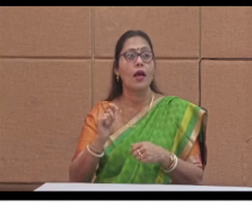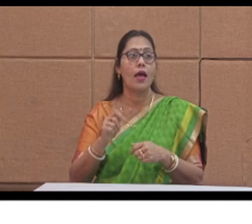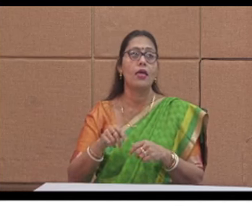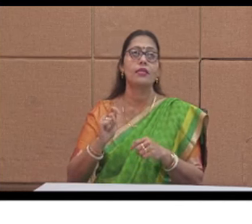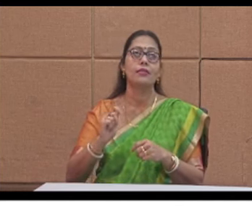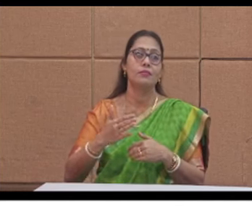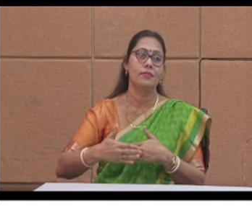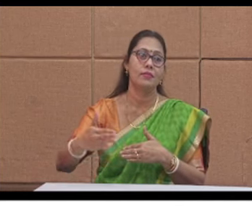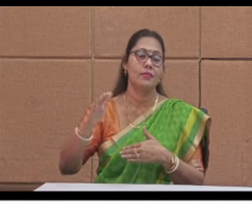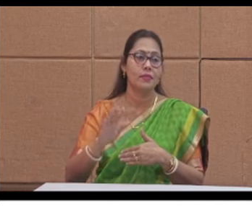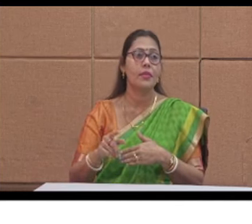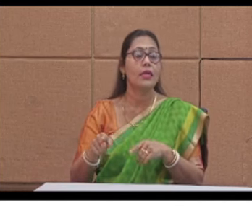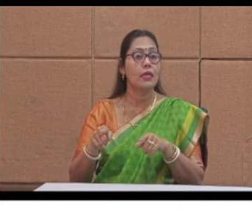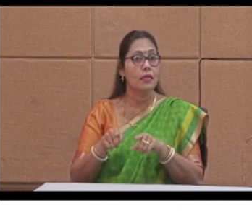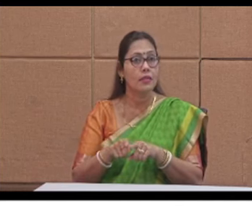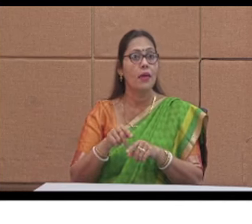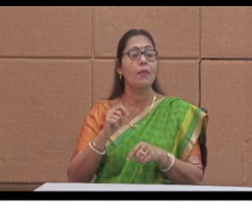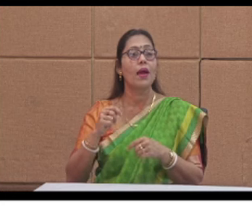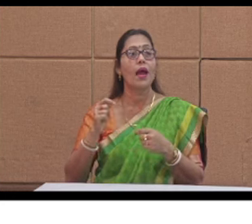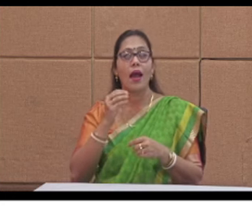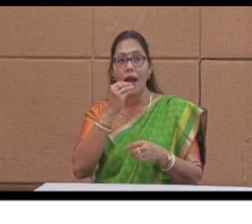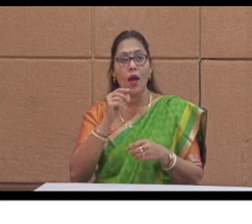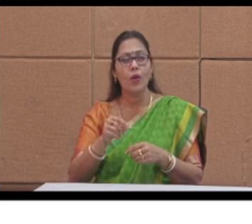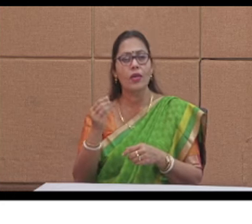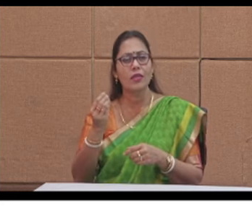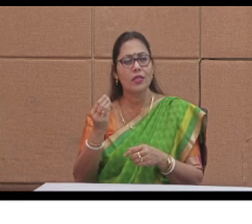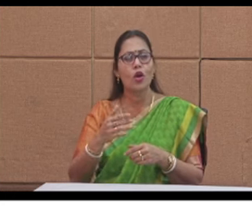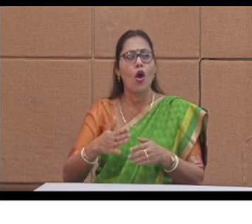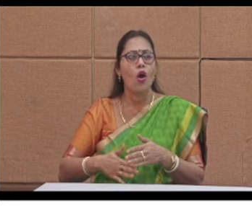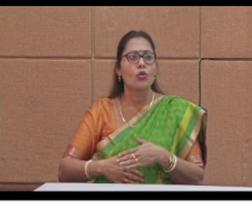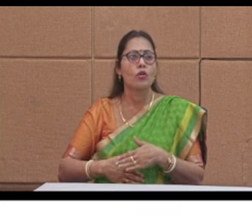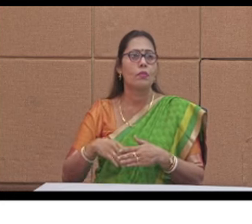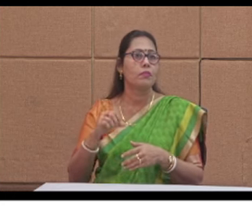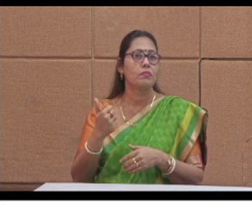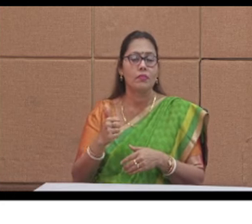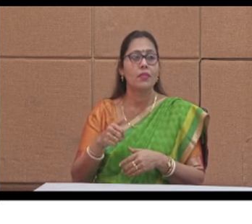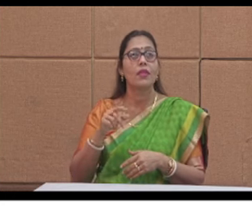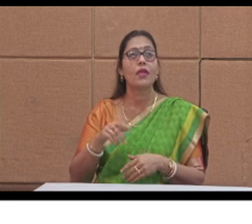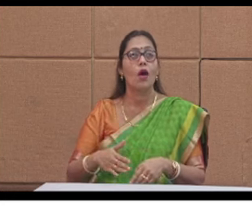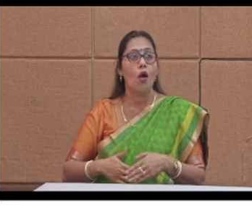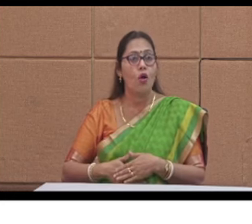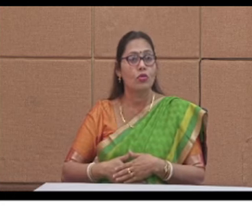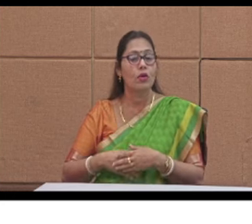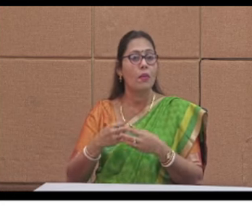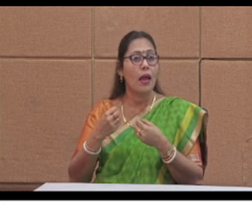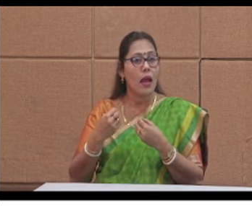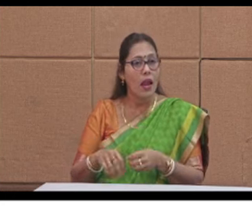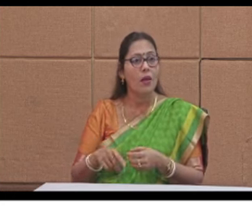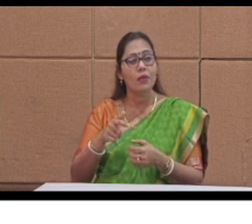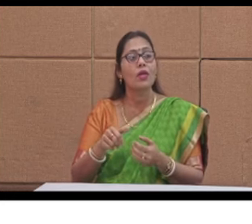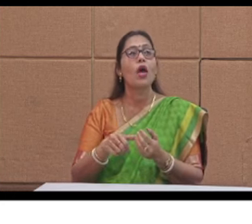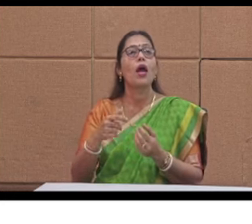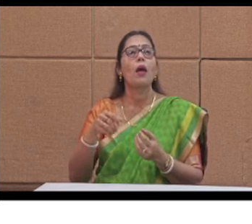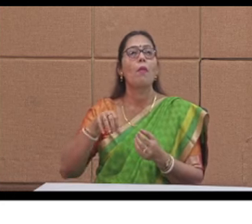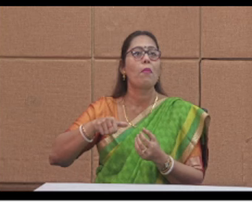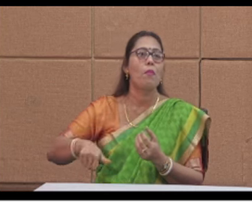লাগাতে পারি না তার একটা অংশ কিছুতেই হজম হয় না সেটাই কিসে পরিণত